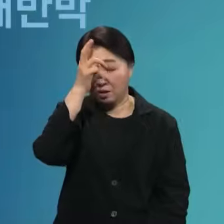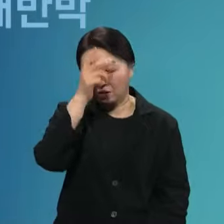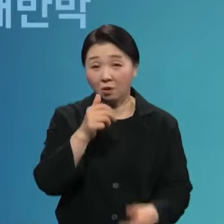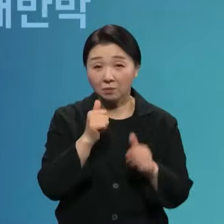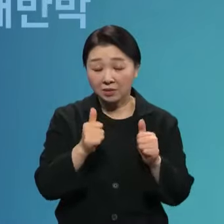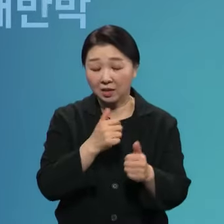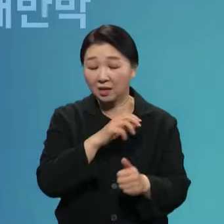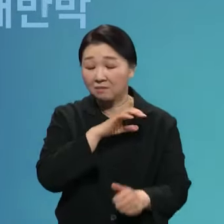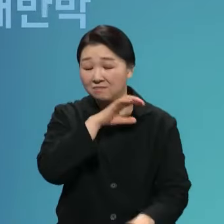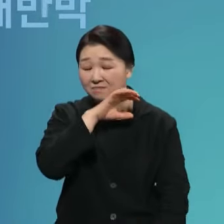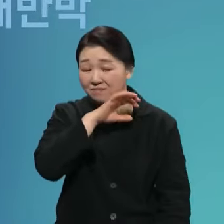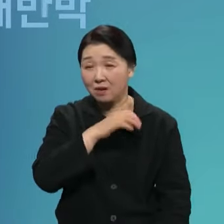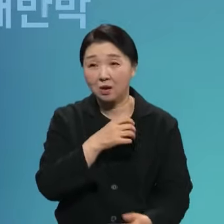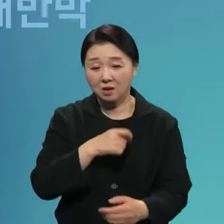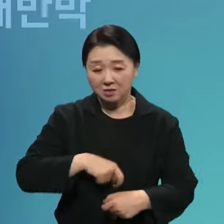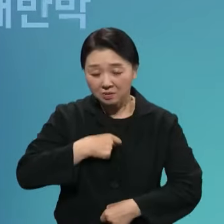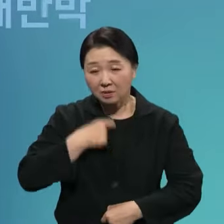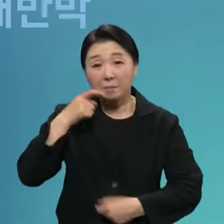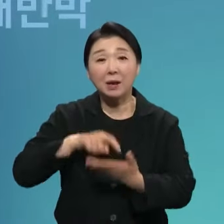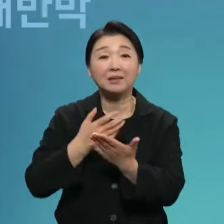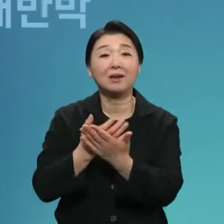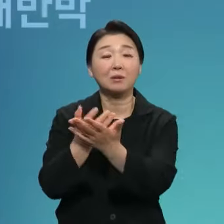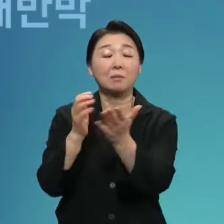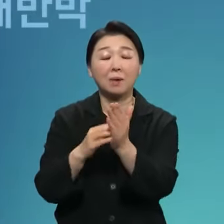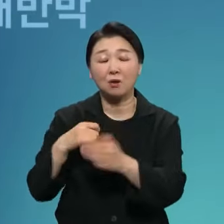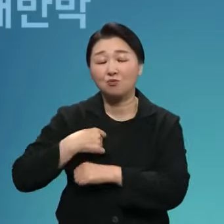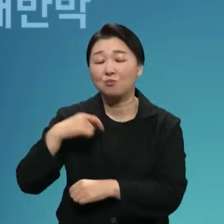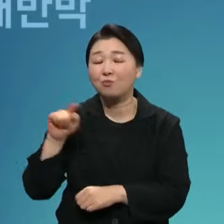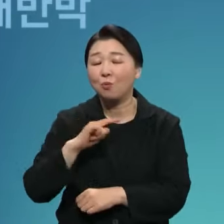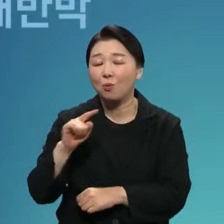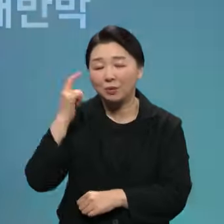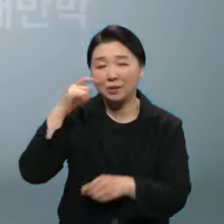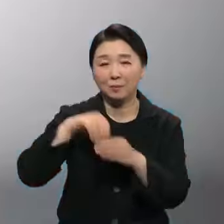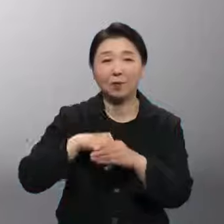탄원서엔 군인이란 무엇인가 임 사단장의 생각도 담겼습니다.